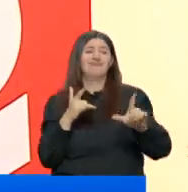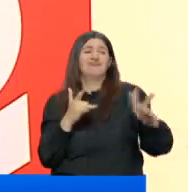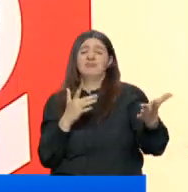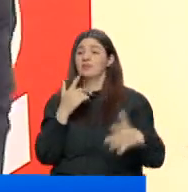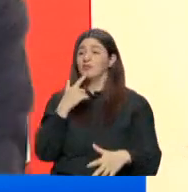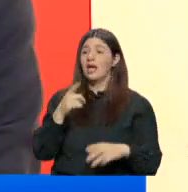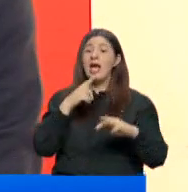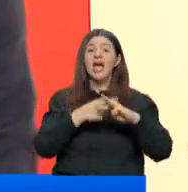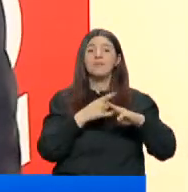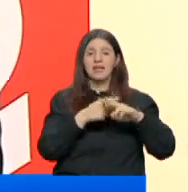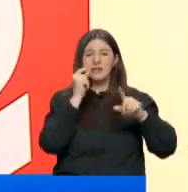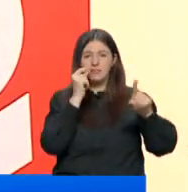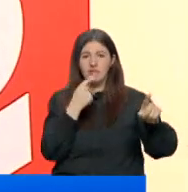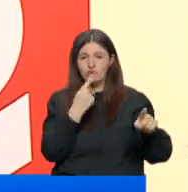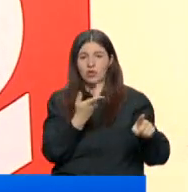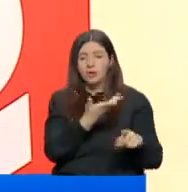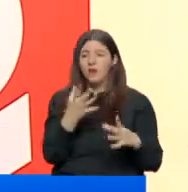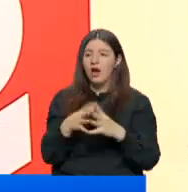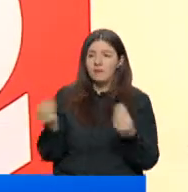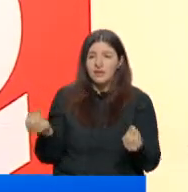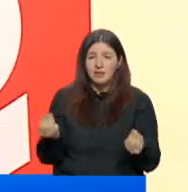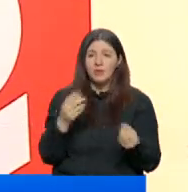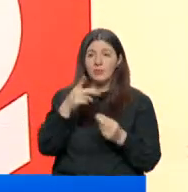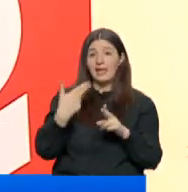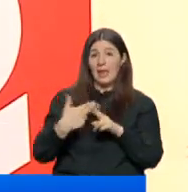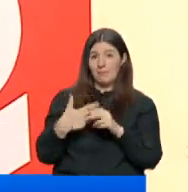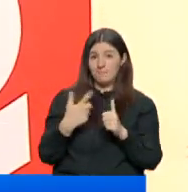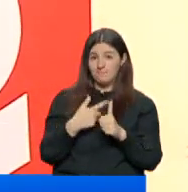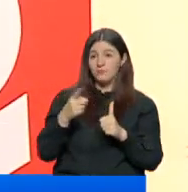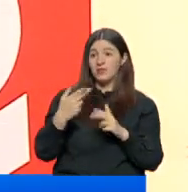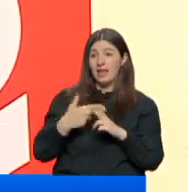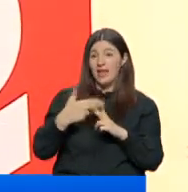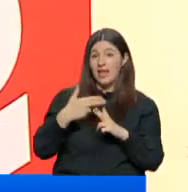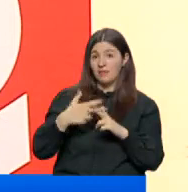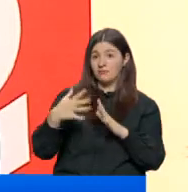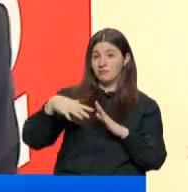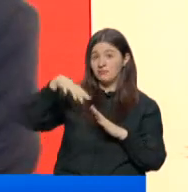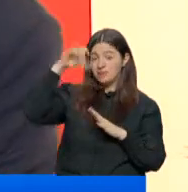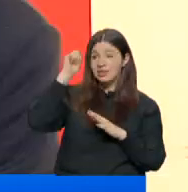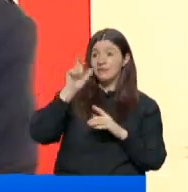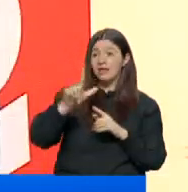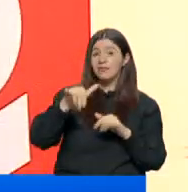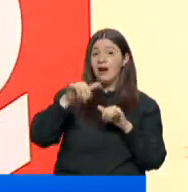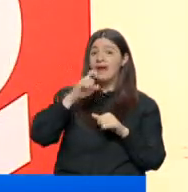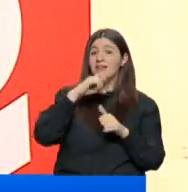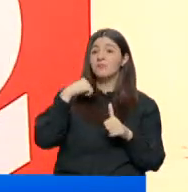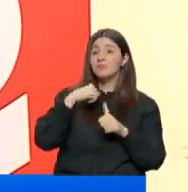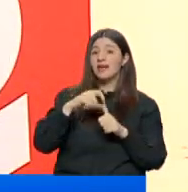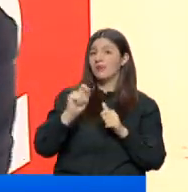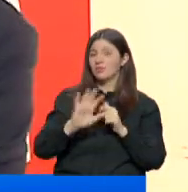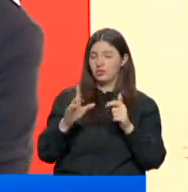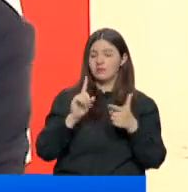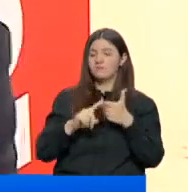ve Ekmelettin İhsanoğlu kastediyorum kaybettik. Bu bir deneyim. Bunu deneyim hanemize yazmalıyız. Aynı hatayı bir daha